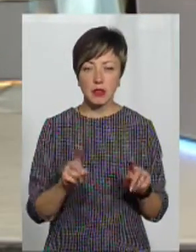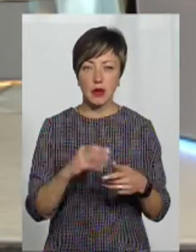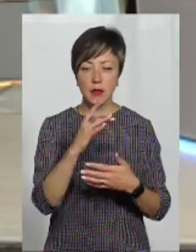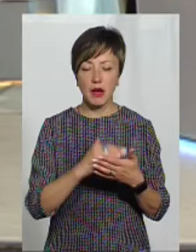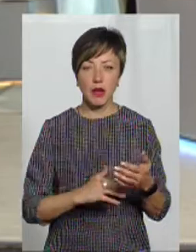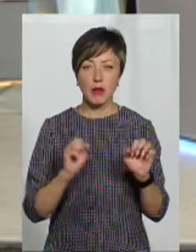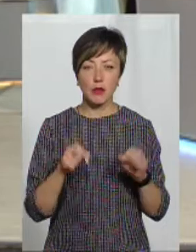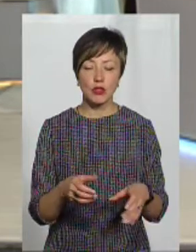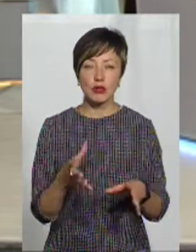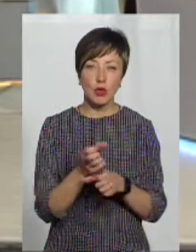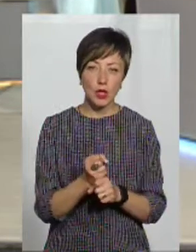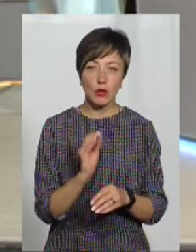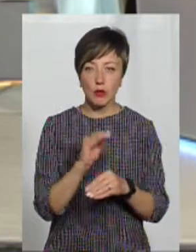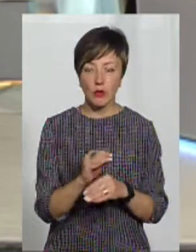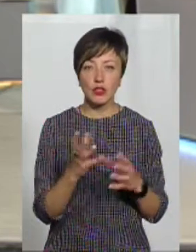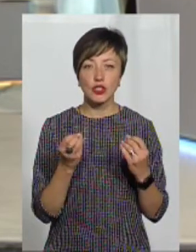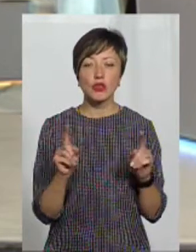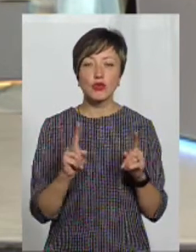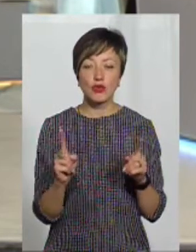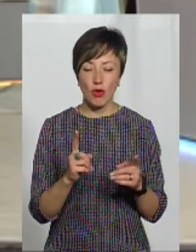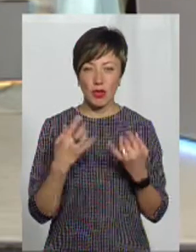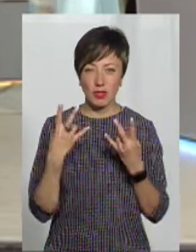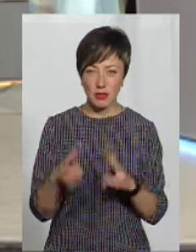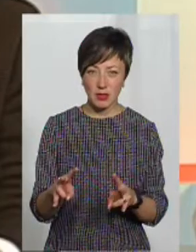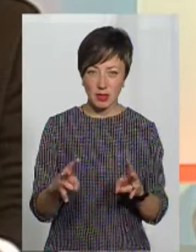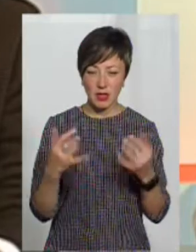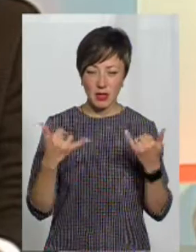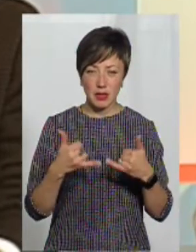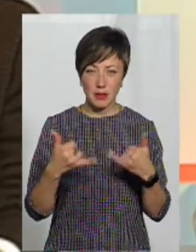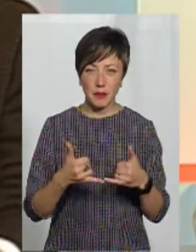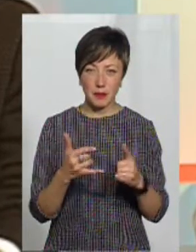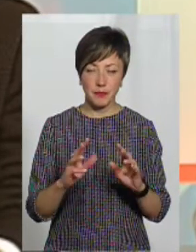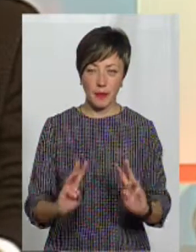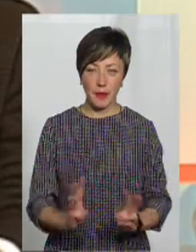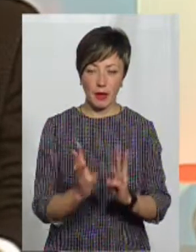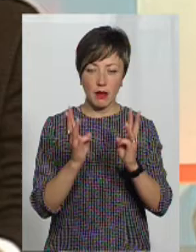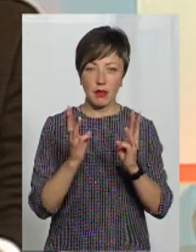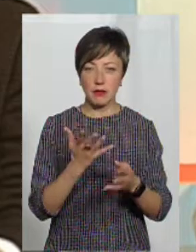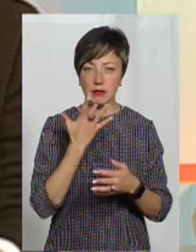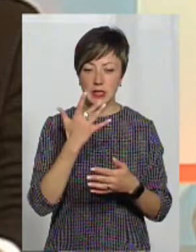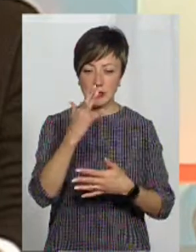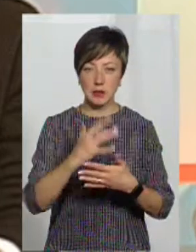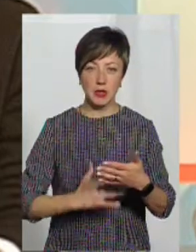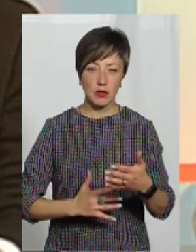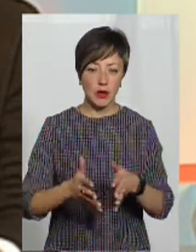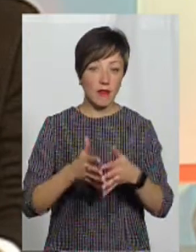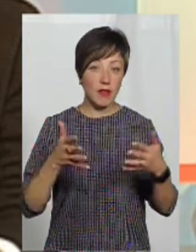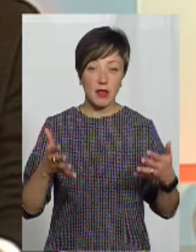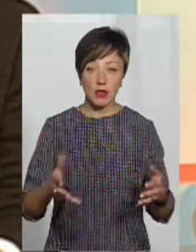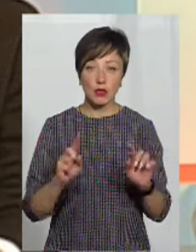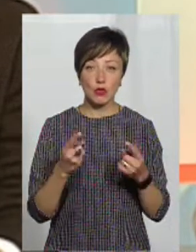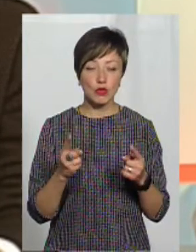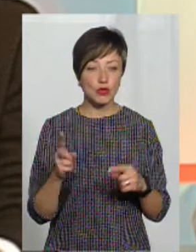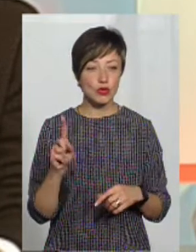можна якось скоротити чи доповнити? Звичайно, це так, ці речовини виділяються. Можна цей список тільки продовжувати, тому